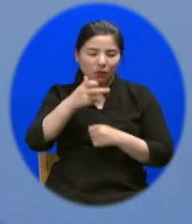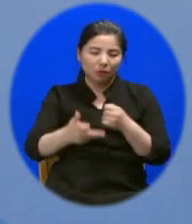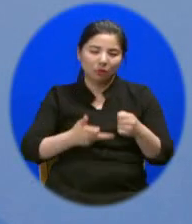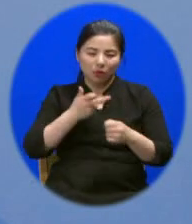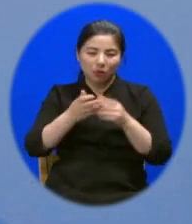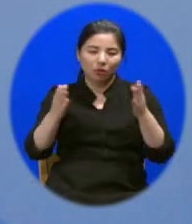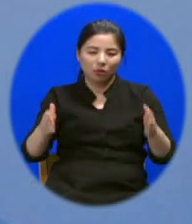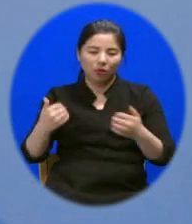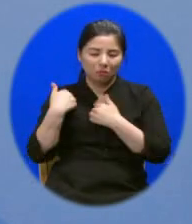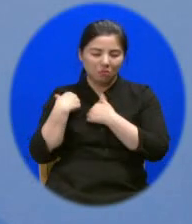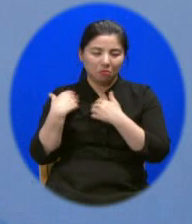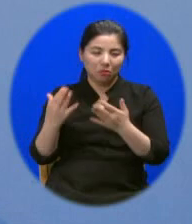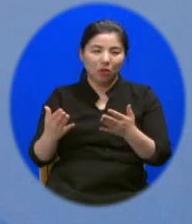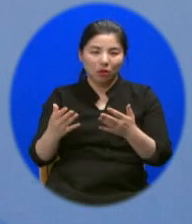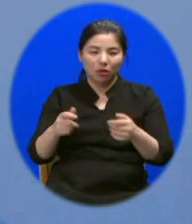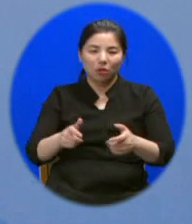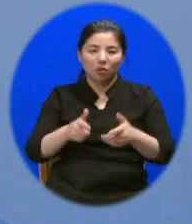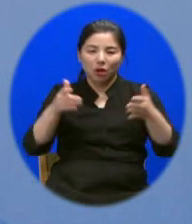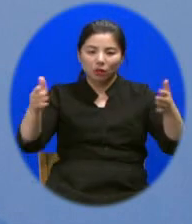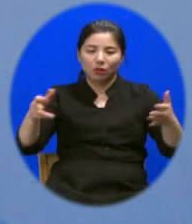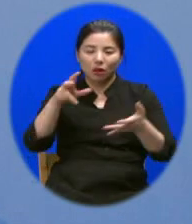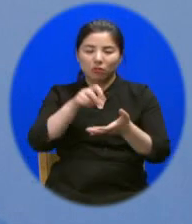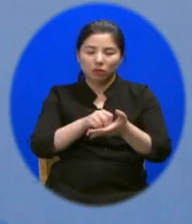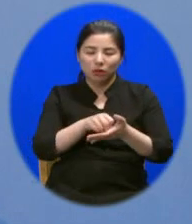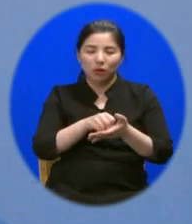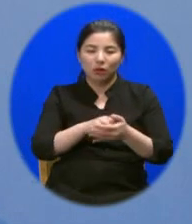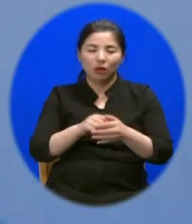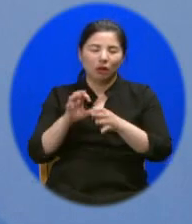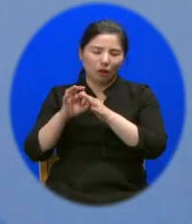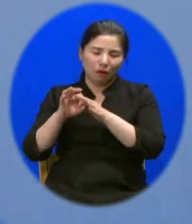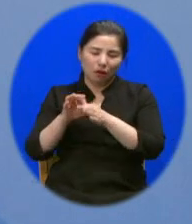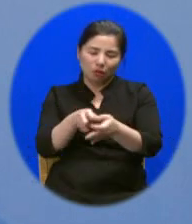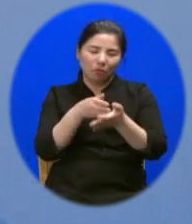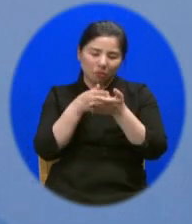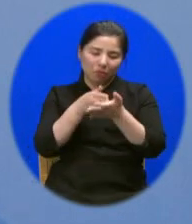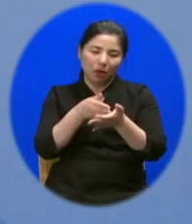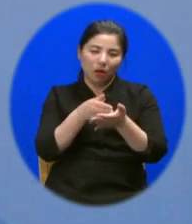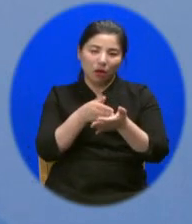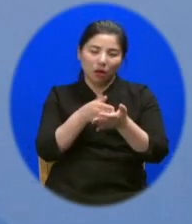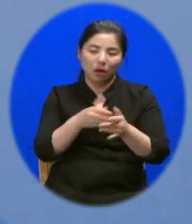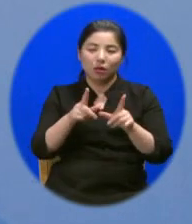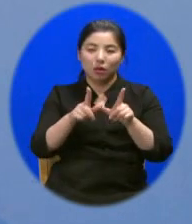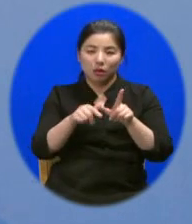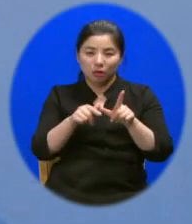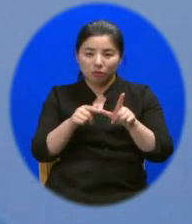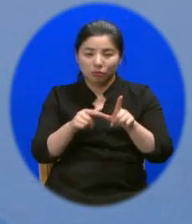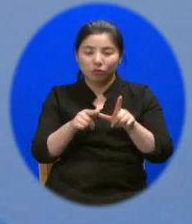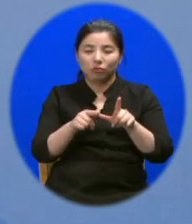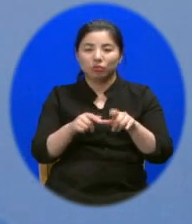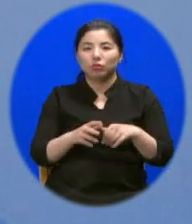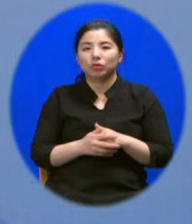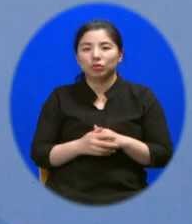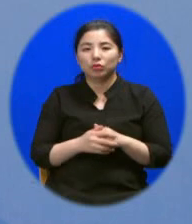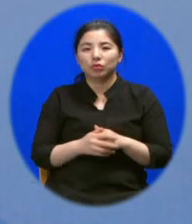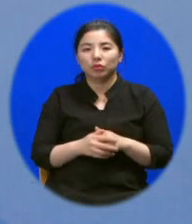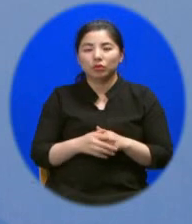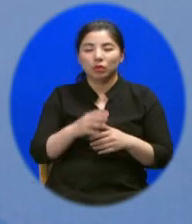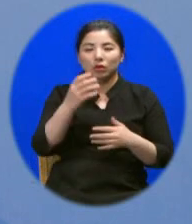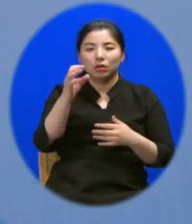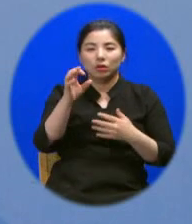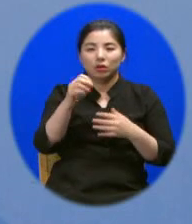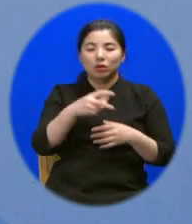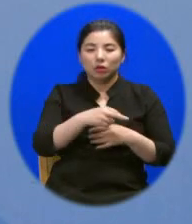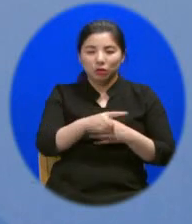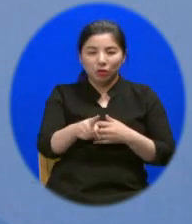방치된 이와 같은 확장 문제가 지속적으로 요구해서 일부분인 아마 그 4 청주에서